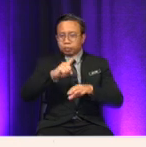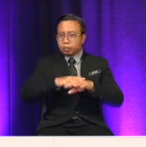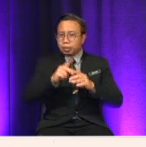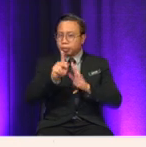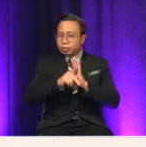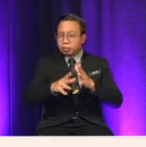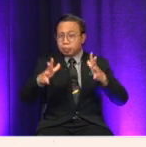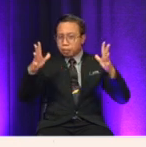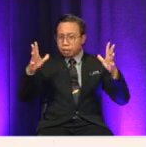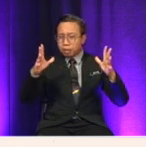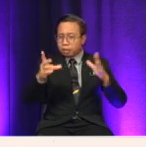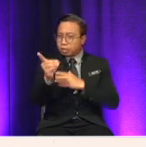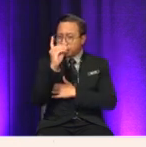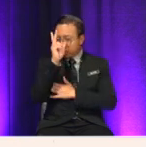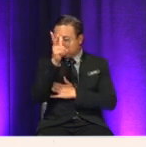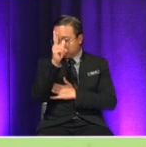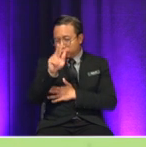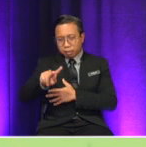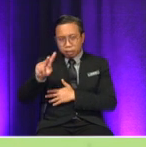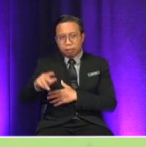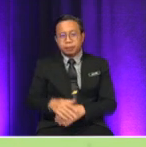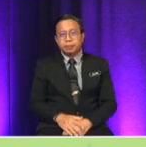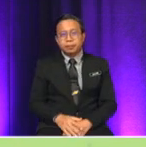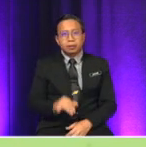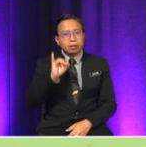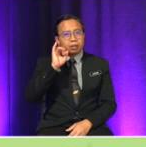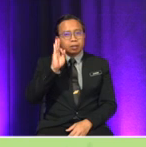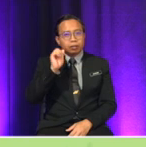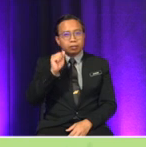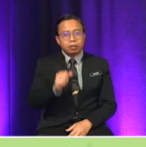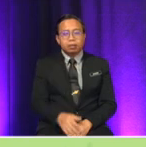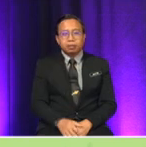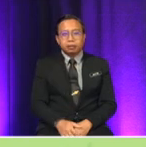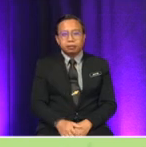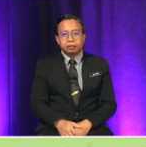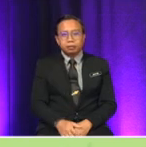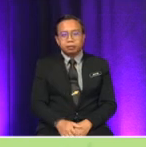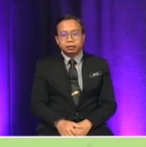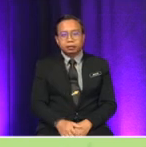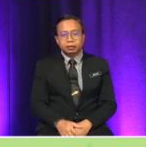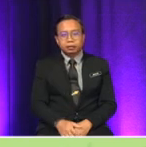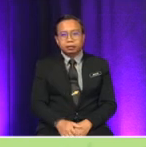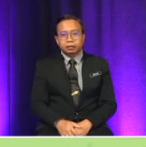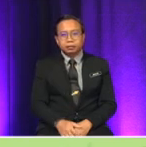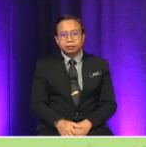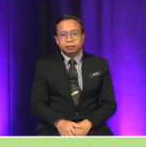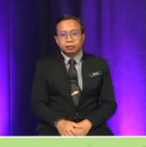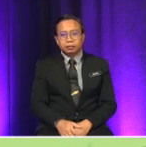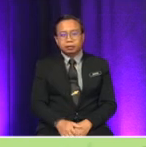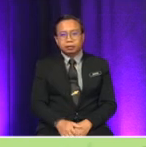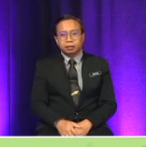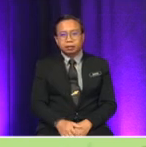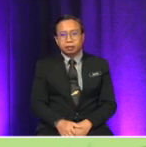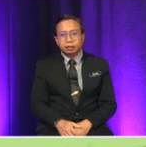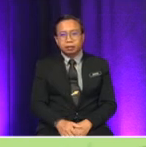daya kreatif kanak-kanak. Cikgu minta Ifah. Ifah boleh tolong baca? Oh, Ifah tak ada pula kat sini. Kalau baca okay.